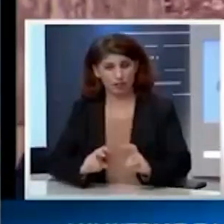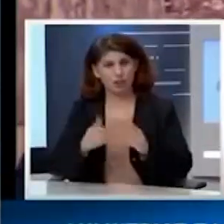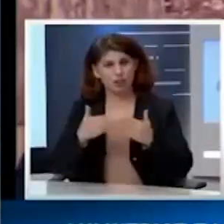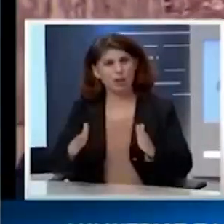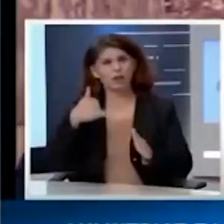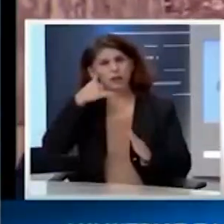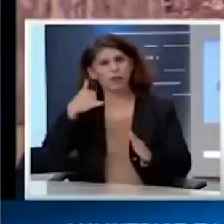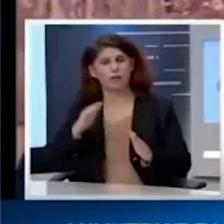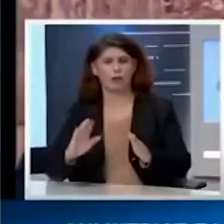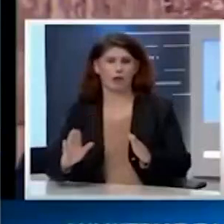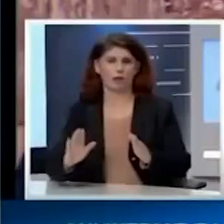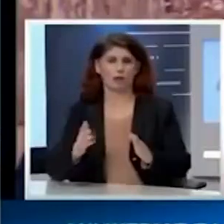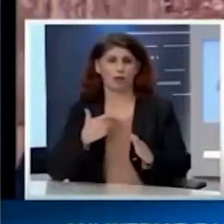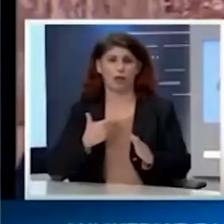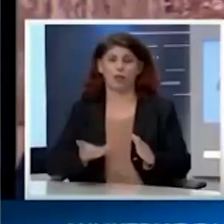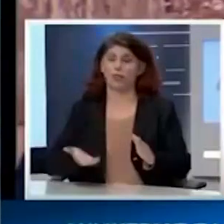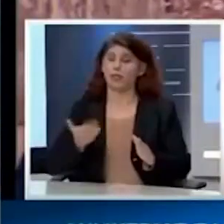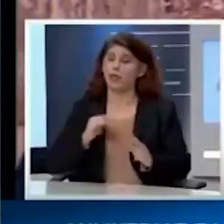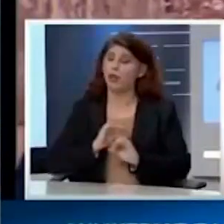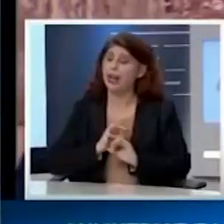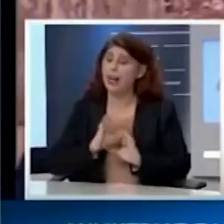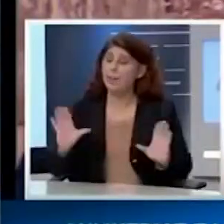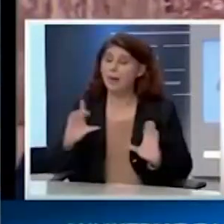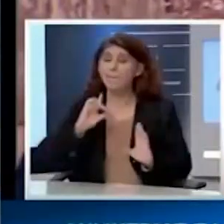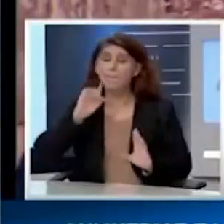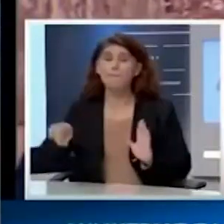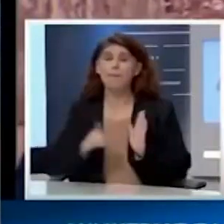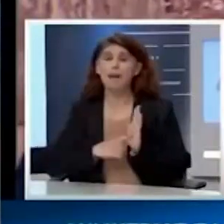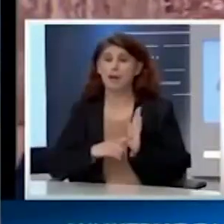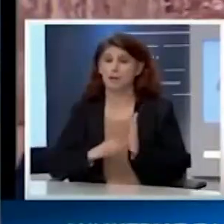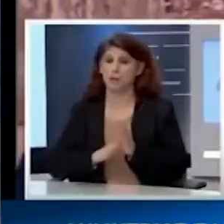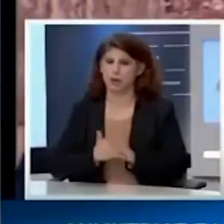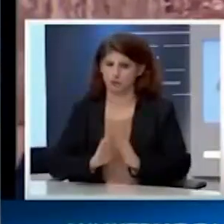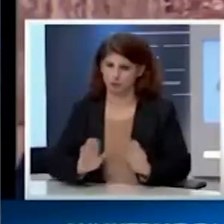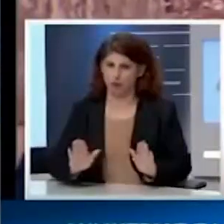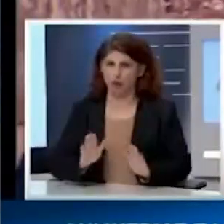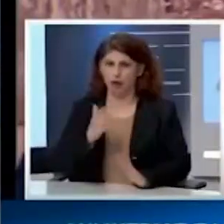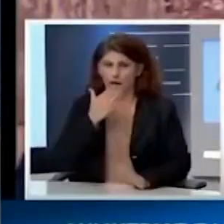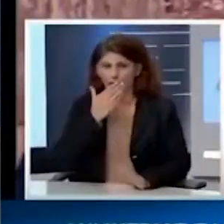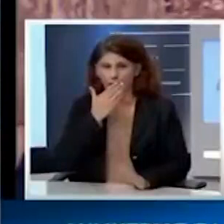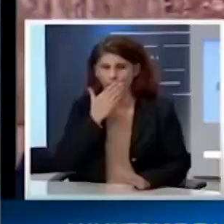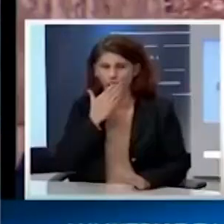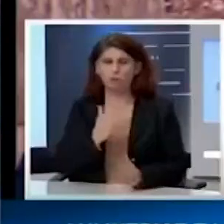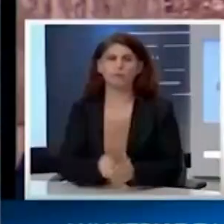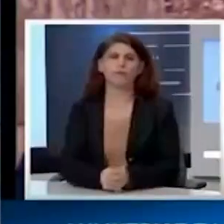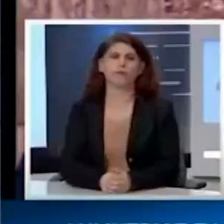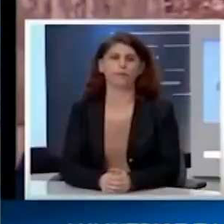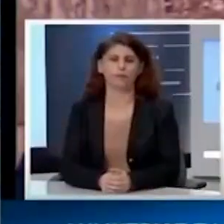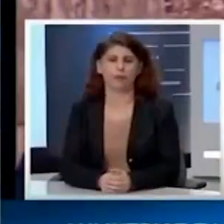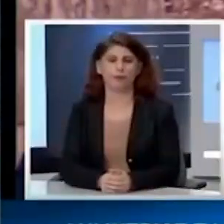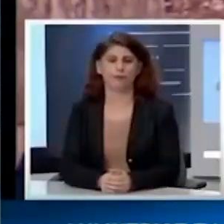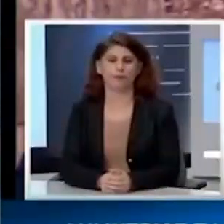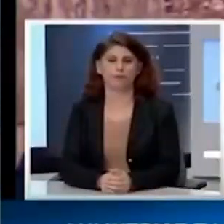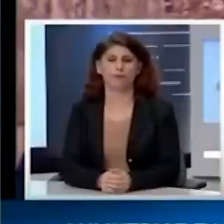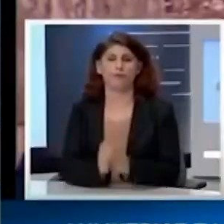κύριο Παπαγγελόπουλο, ο οποίος εγκαλείται βεβαίως για 4 αδικήματα, σύμφωνα με τη δικογραφία η οποία έχει φτάσει στη Βουλή, 3 πλημελήματα και ένα